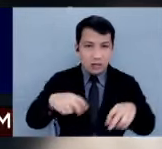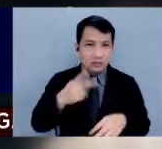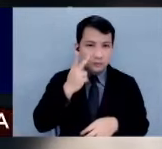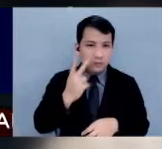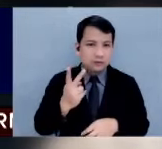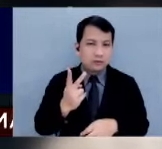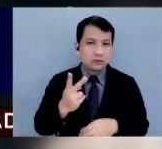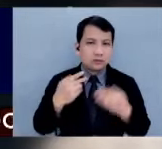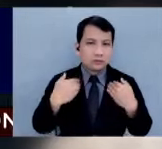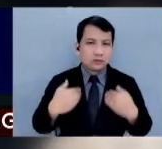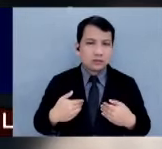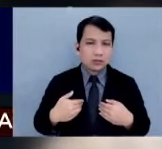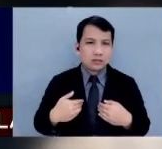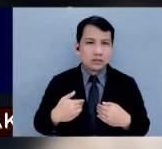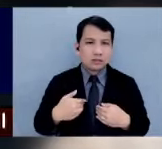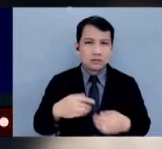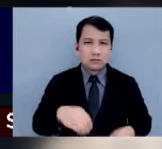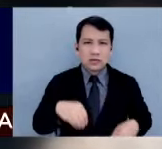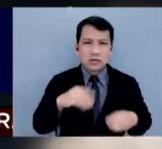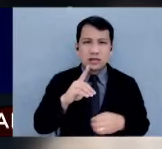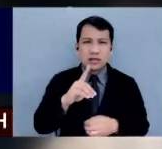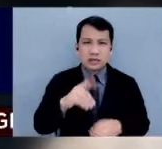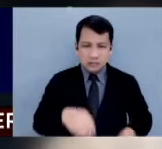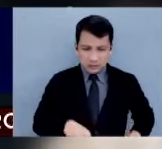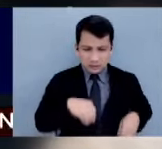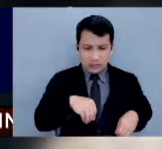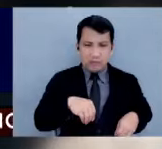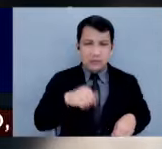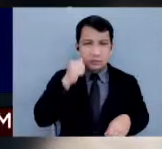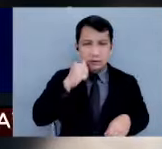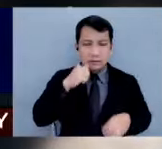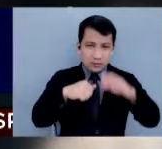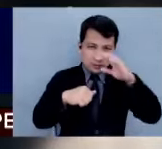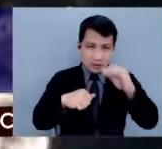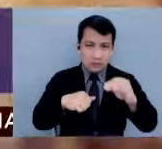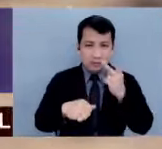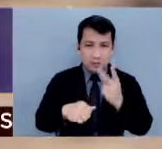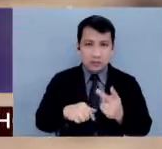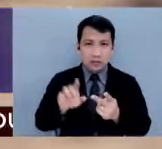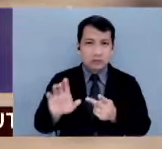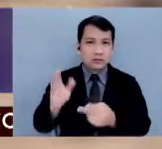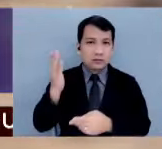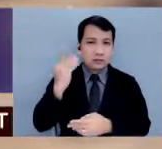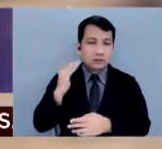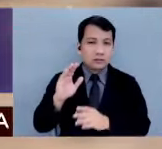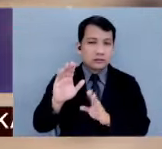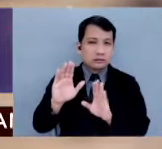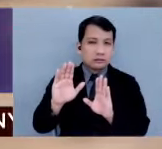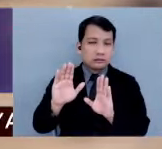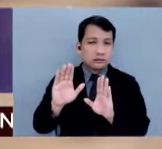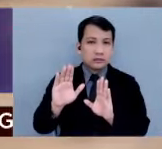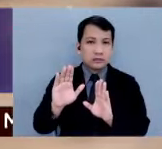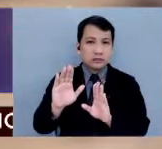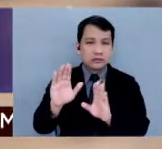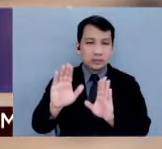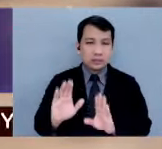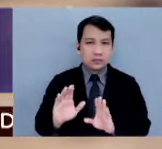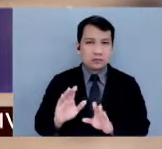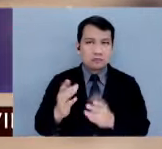ng disposable diaper ang mga bangkay ng isang babae at isang lalaki nang matagpuan nitong Linggo. Posible raw na isang buwan nang nakalibing ang mga